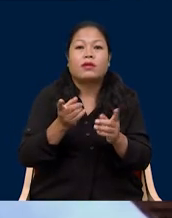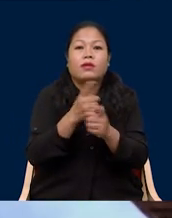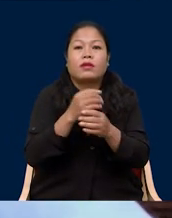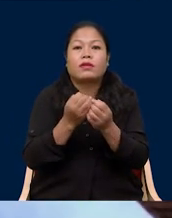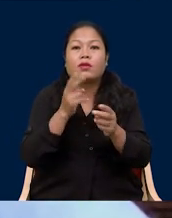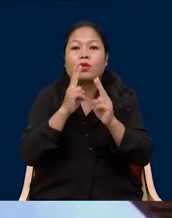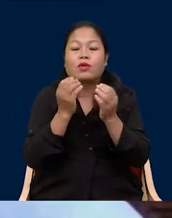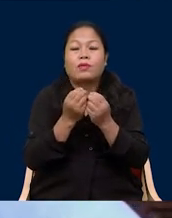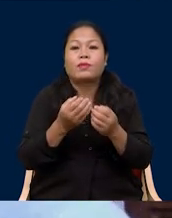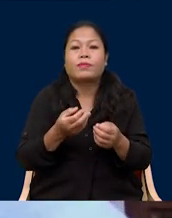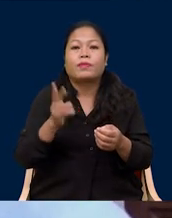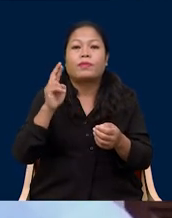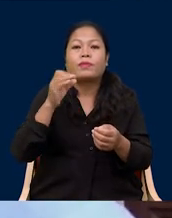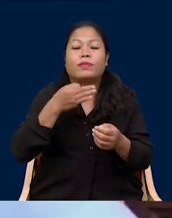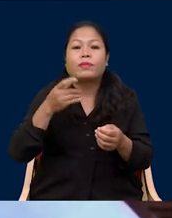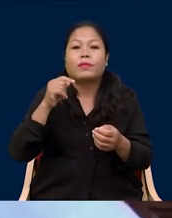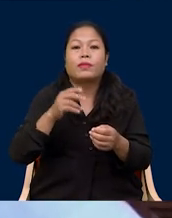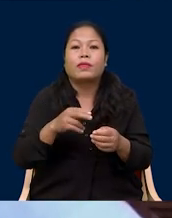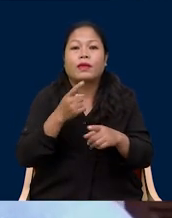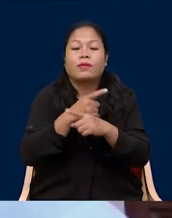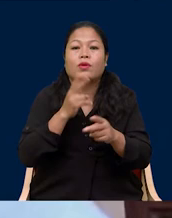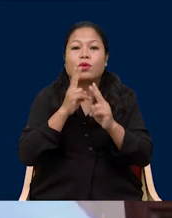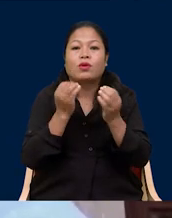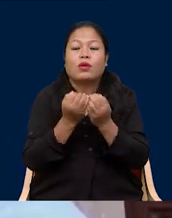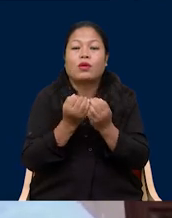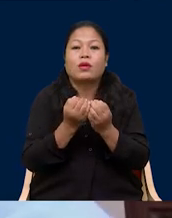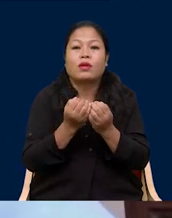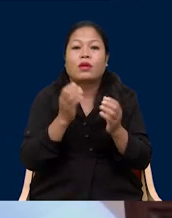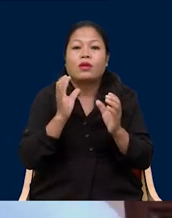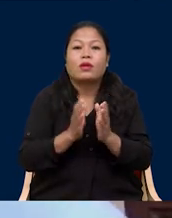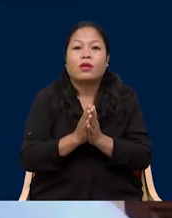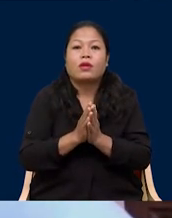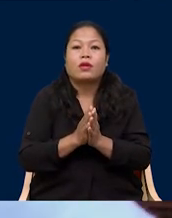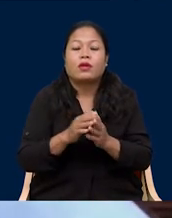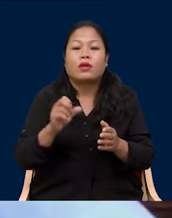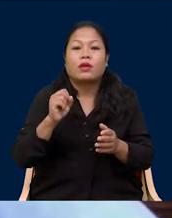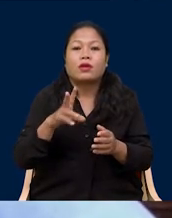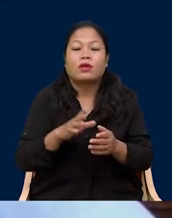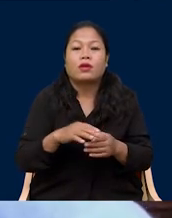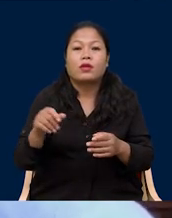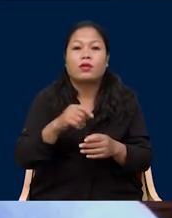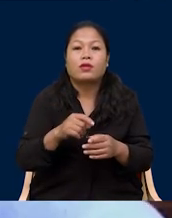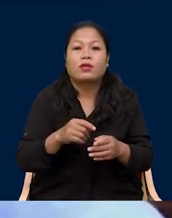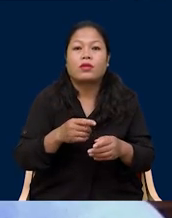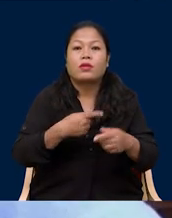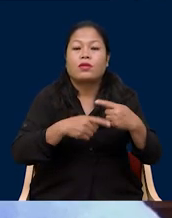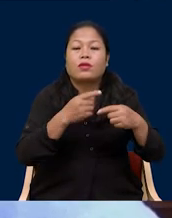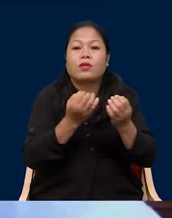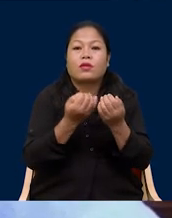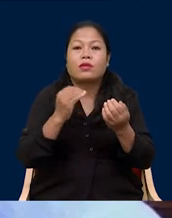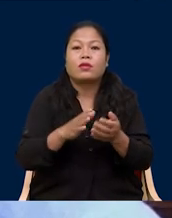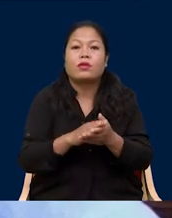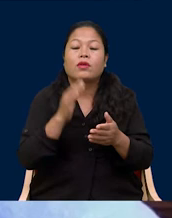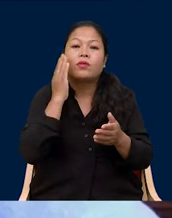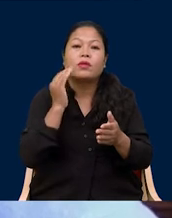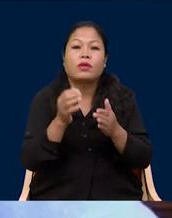ट्रान्सफरको कुराहरू हुन्छ, सायद राधा म्यामलाई चाहिँ ट्रान्सफर गरिँदैन होला एटलिस्ट यतिसम्म यो कपसम्म पनि। तर यो प्रेसर चाहिँ जहिले